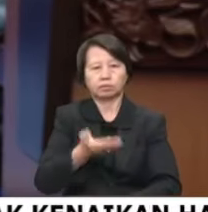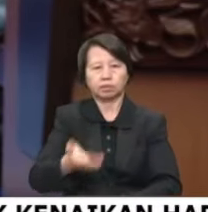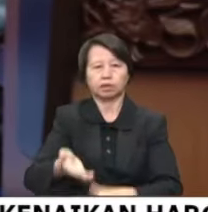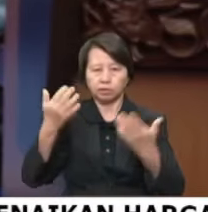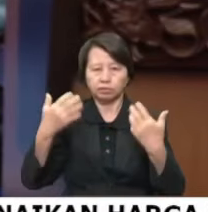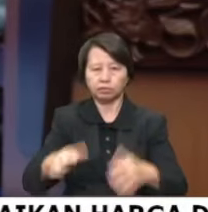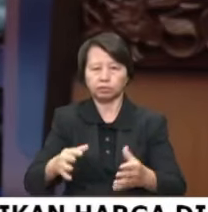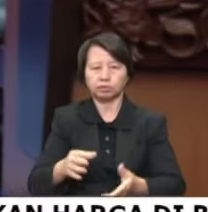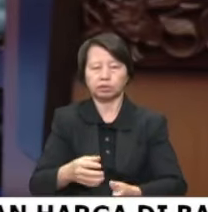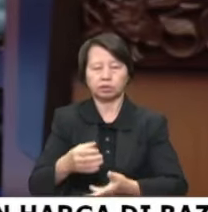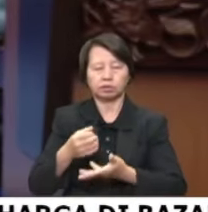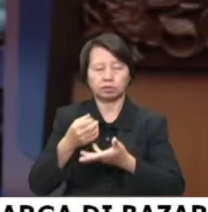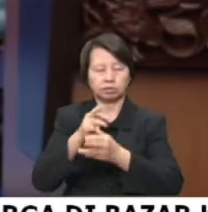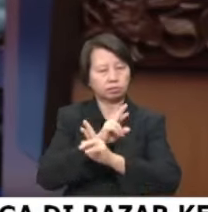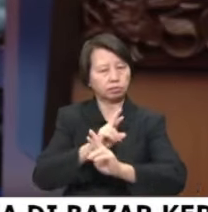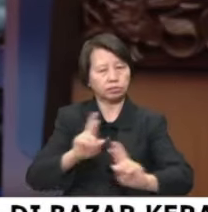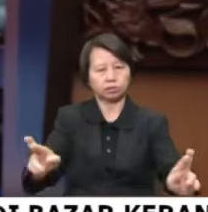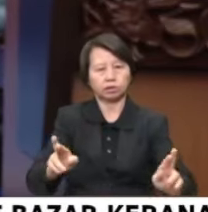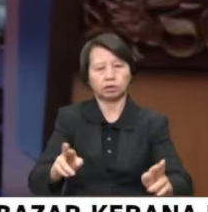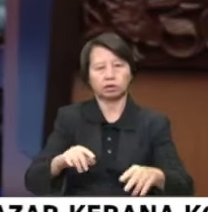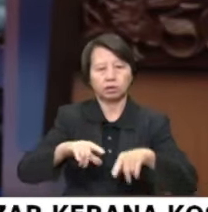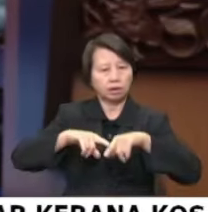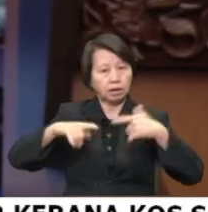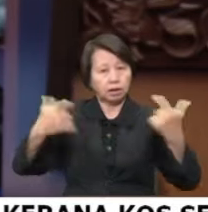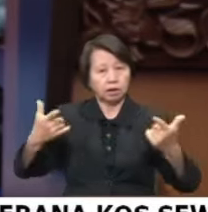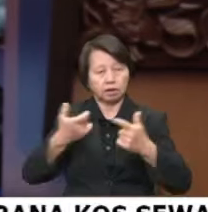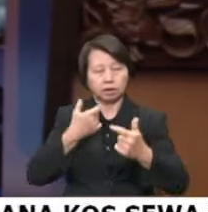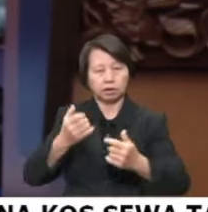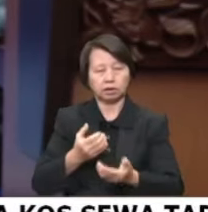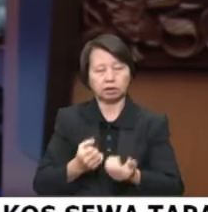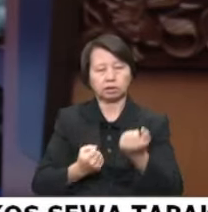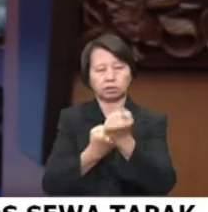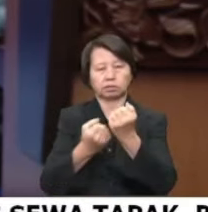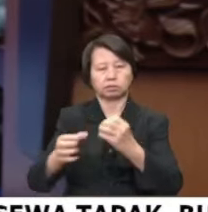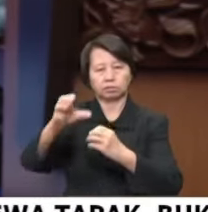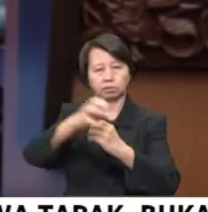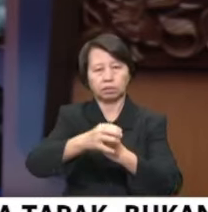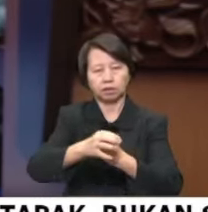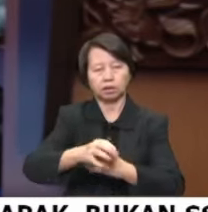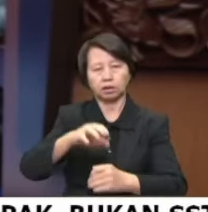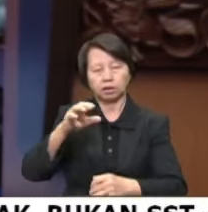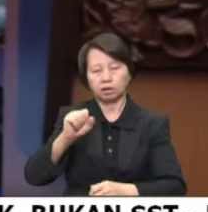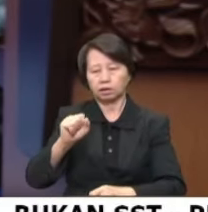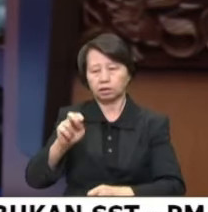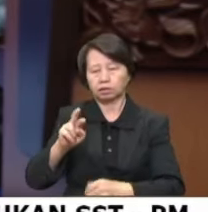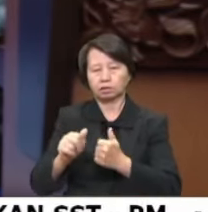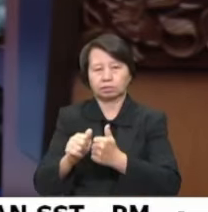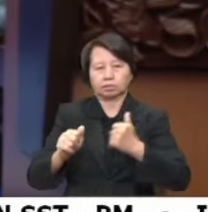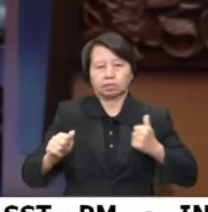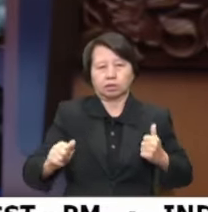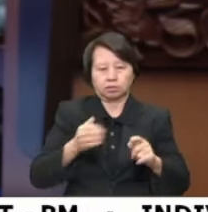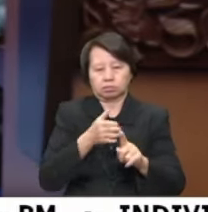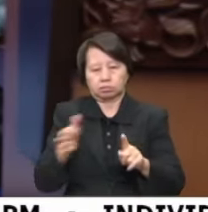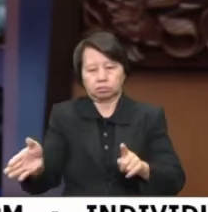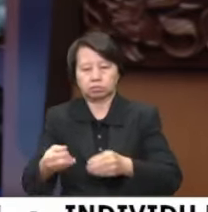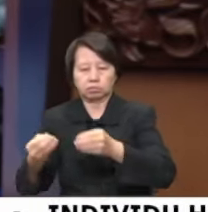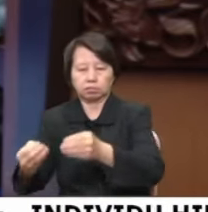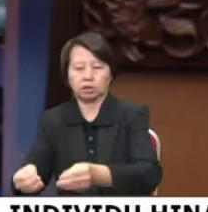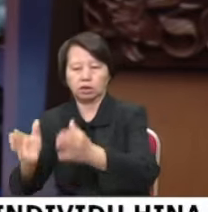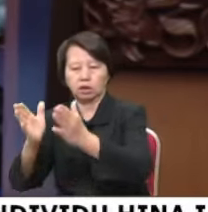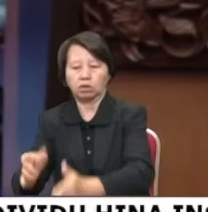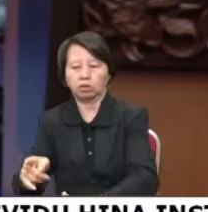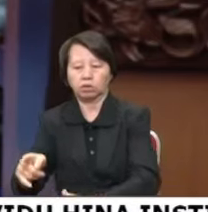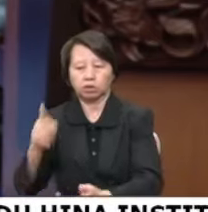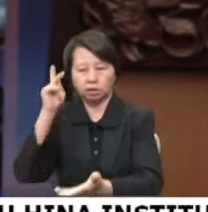telah diperuntukkan. Ini berbeza daripada subsidi pukat. SARA akan menggelakkan ketirisan yang diberi kepada penerima